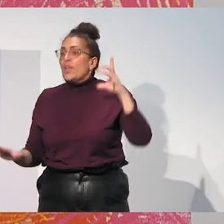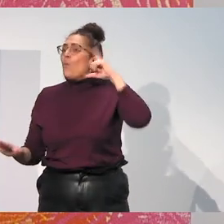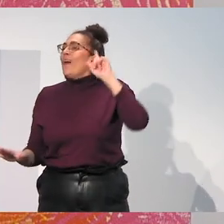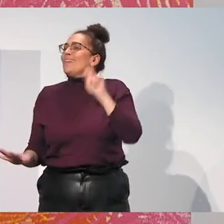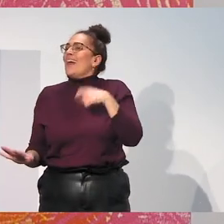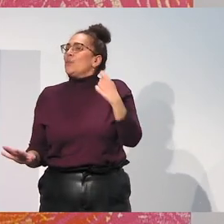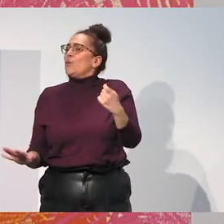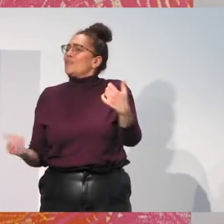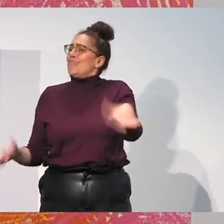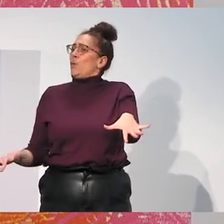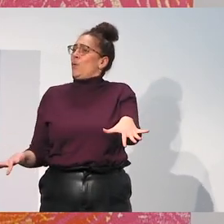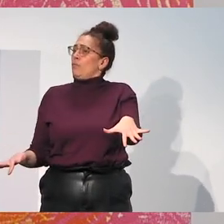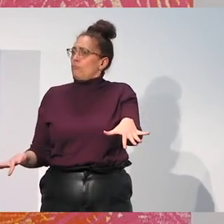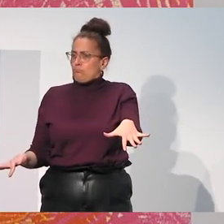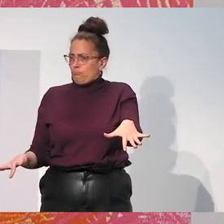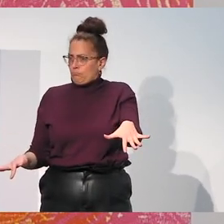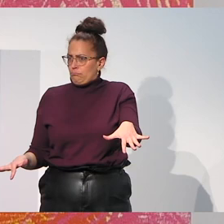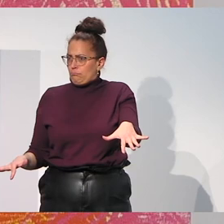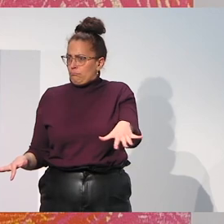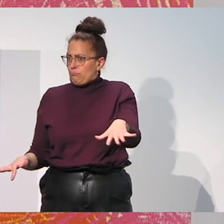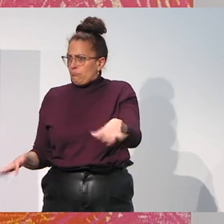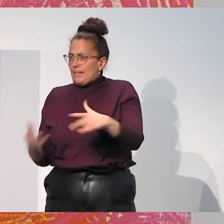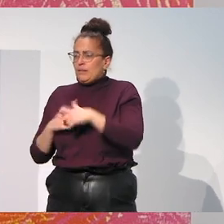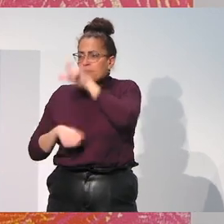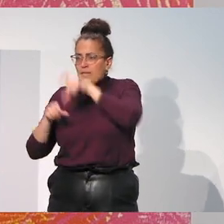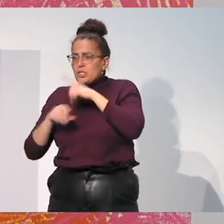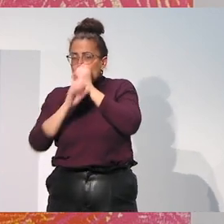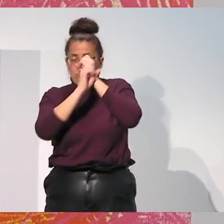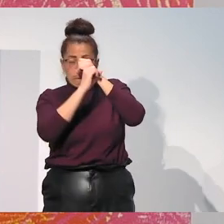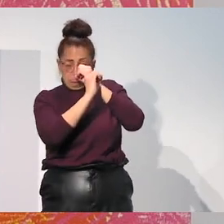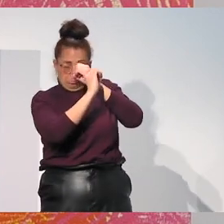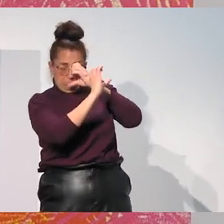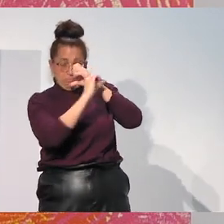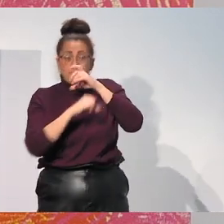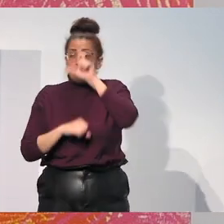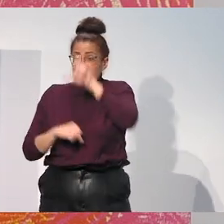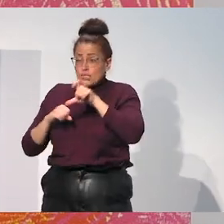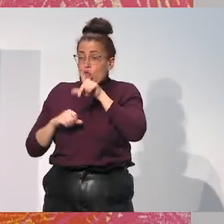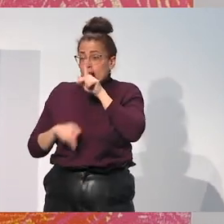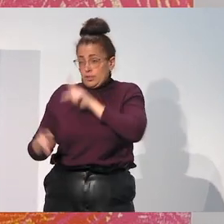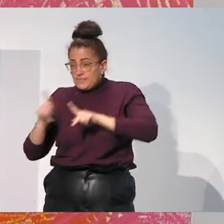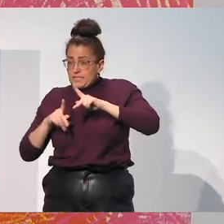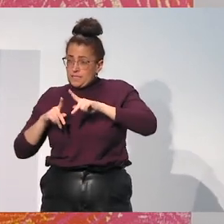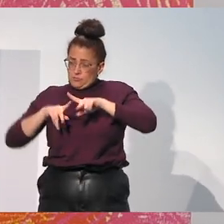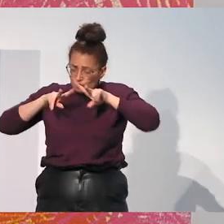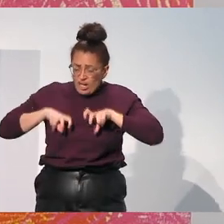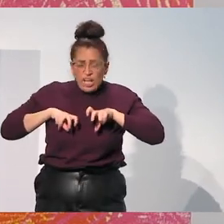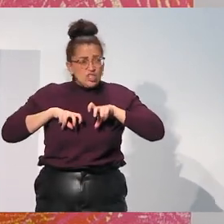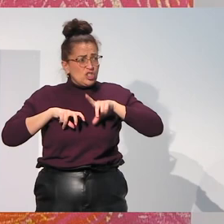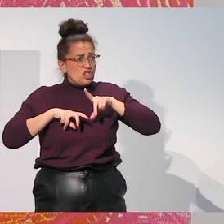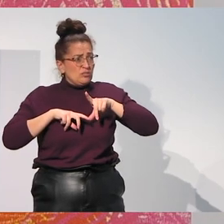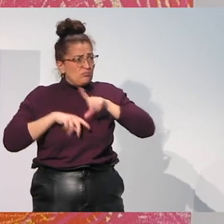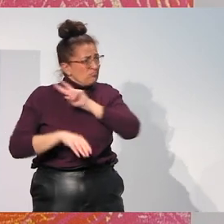nature qui est observé par les astronomes, les physiciens. C'est aussi une